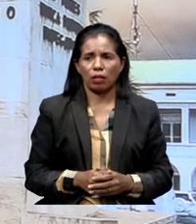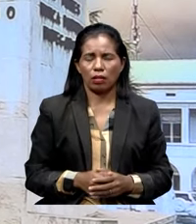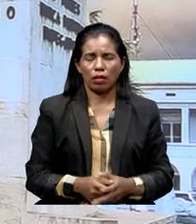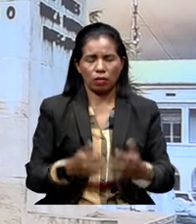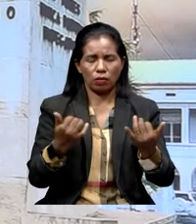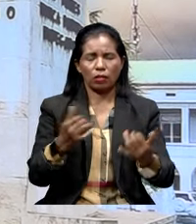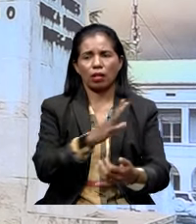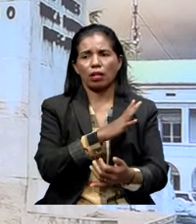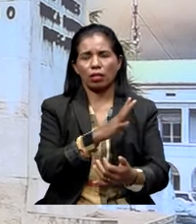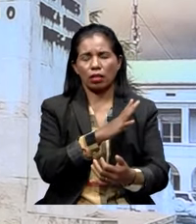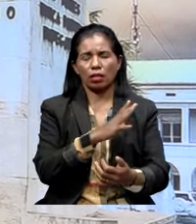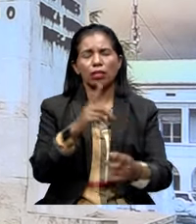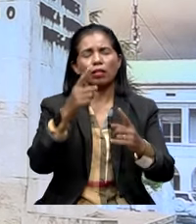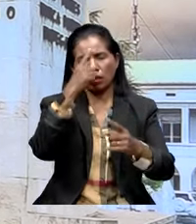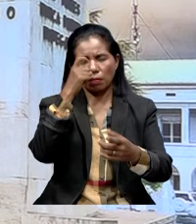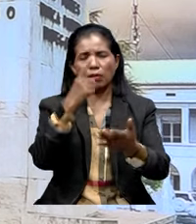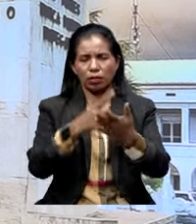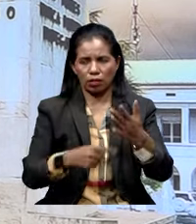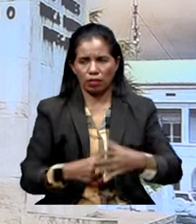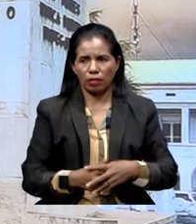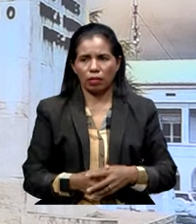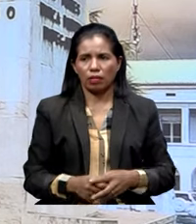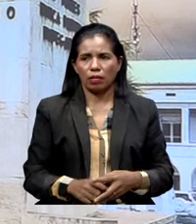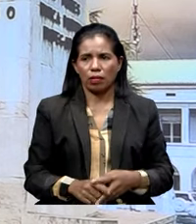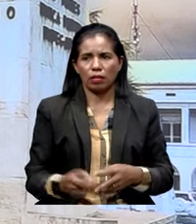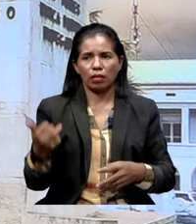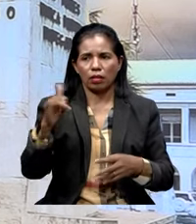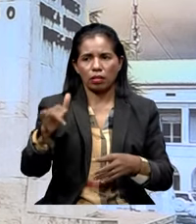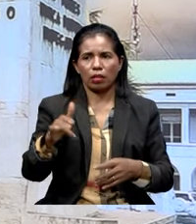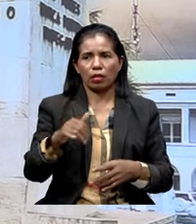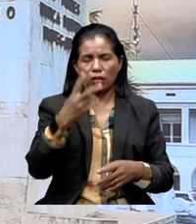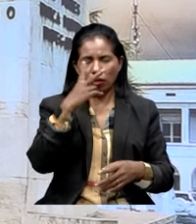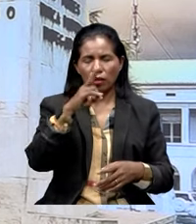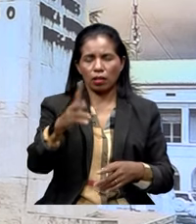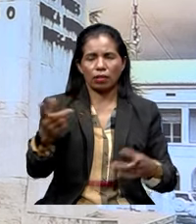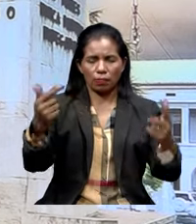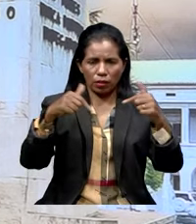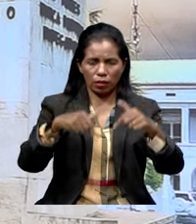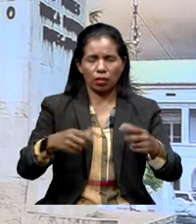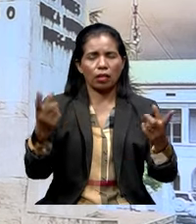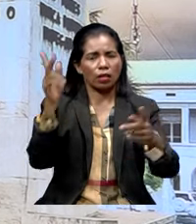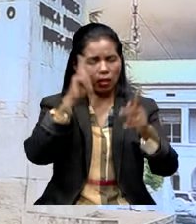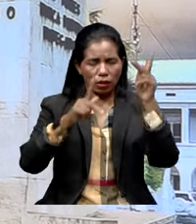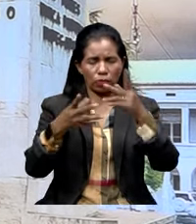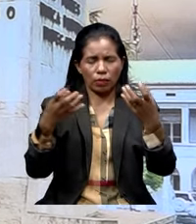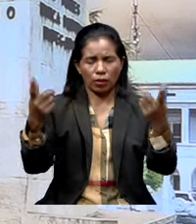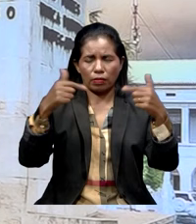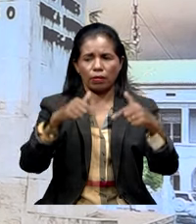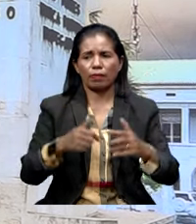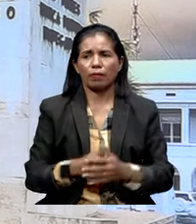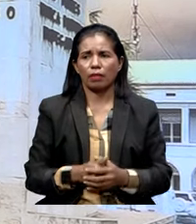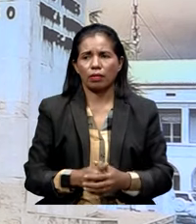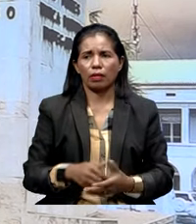orang ni pendent tan saya dah. Pendent mesti lah justru dia. Sihir naran khusyuk lah maitan. Entau ni